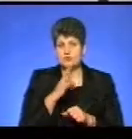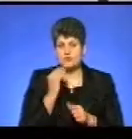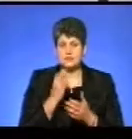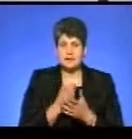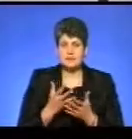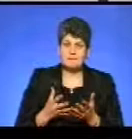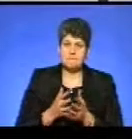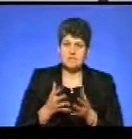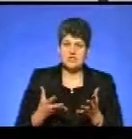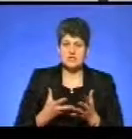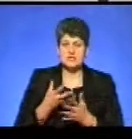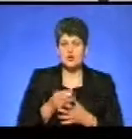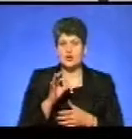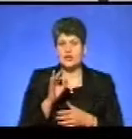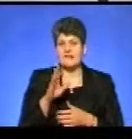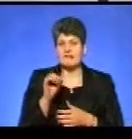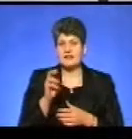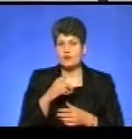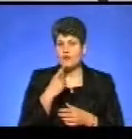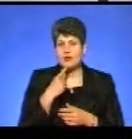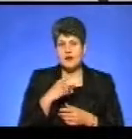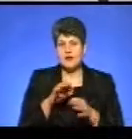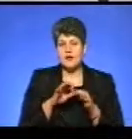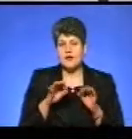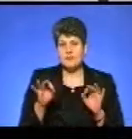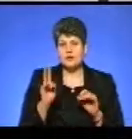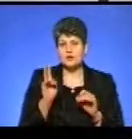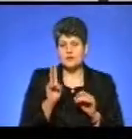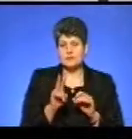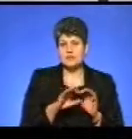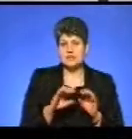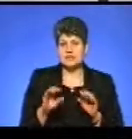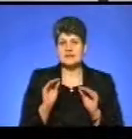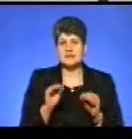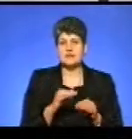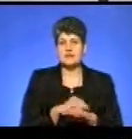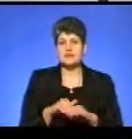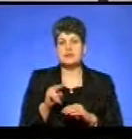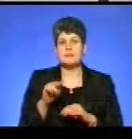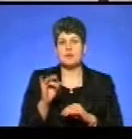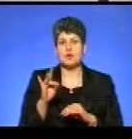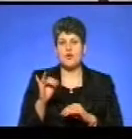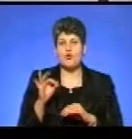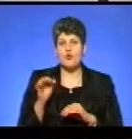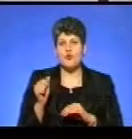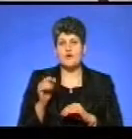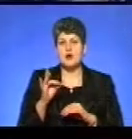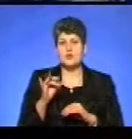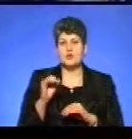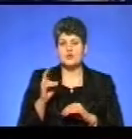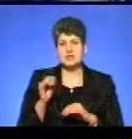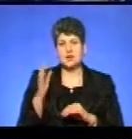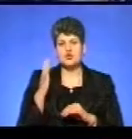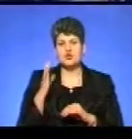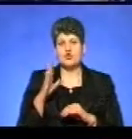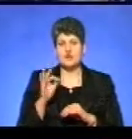більше платити. Олег Вітик каже, кабель тролейбусної лінії вкладали на вулицях Пирогова, Руська, Чорновола і Богдана Хмельницького.